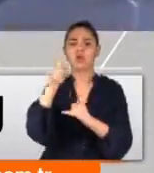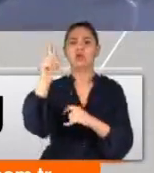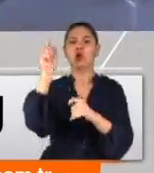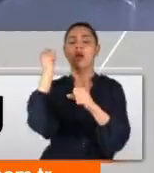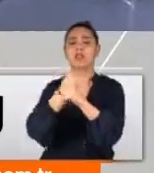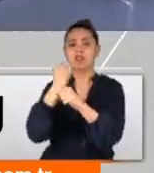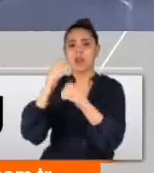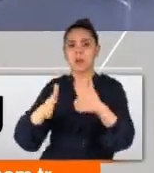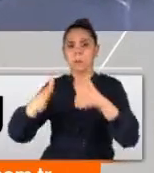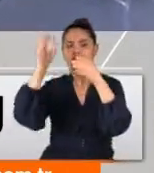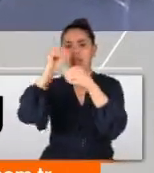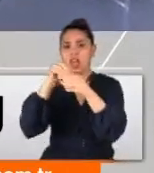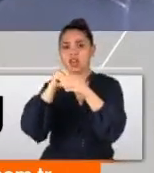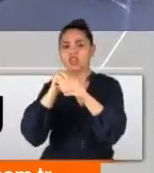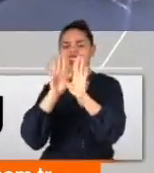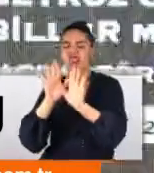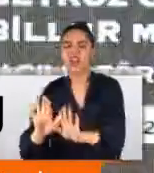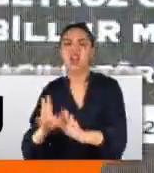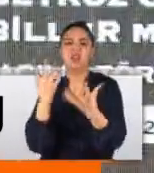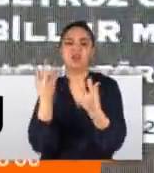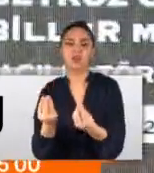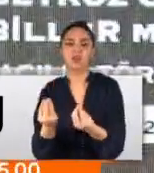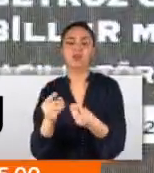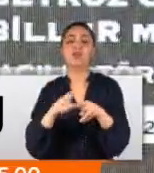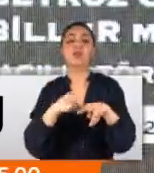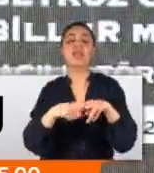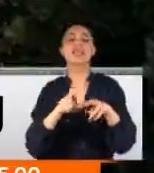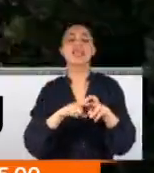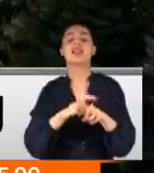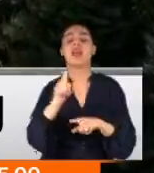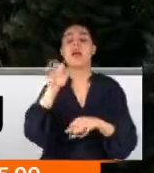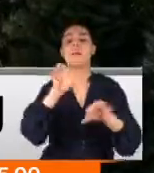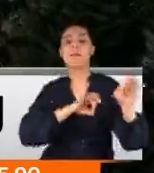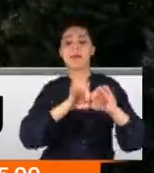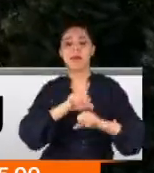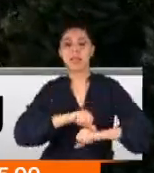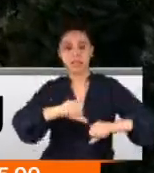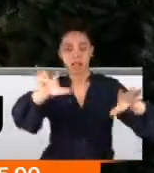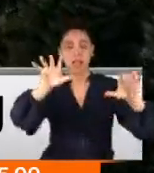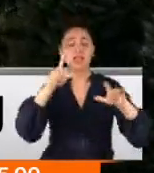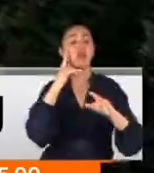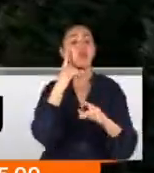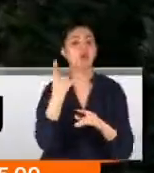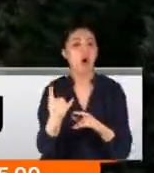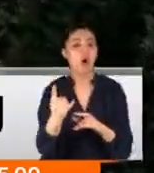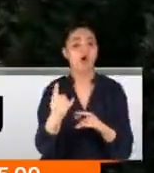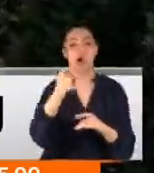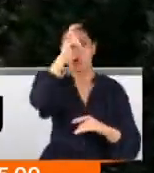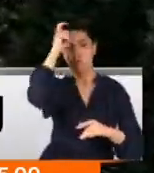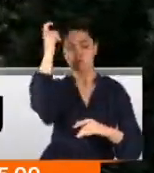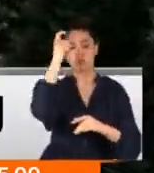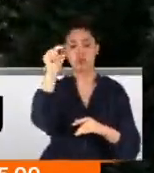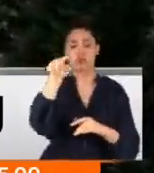betonarme binaların arasında bulursunuz. Yatay mimariyi de yaygınlaştırmak suretiyle